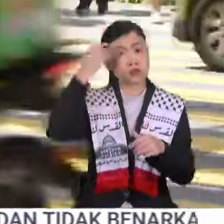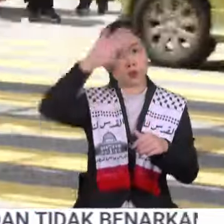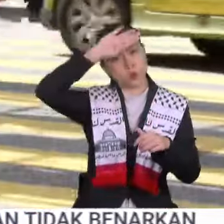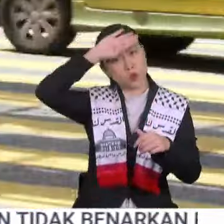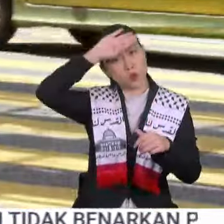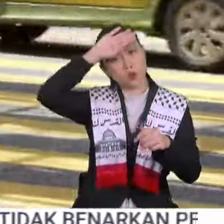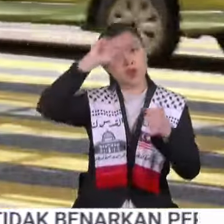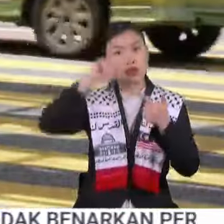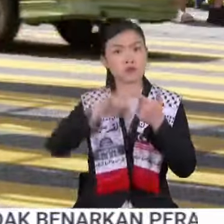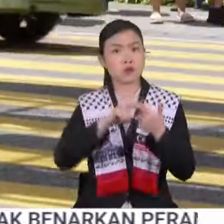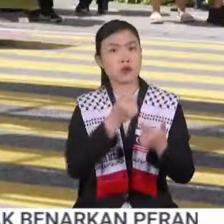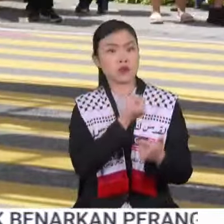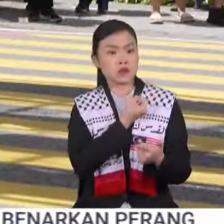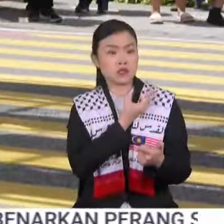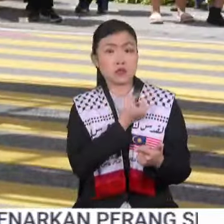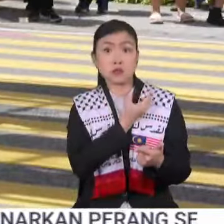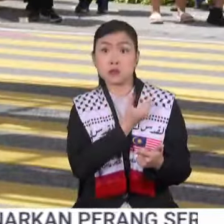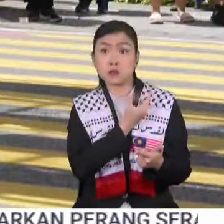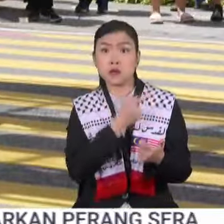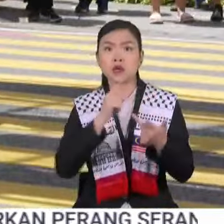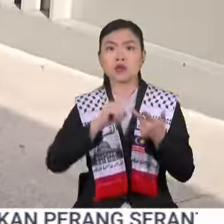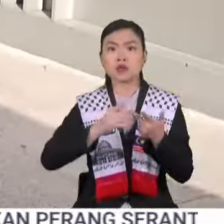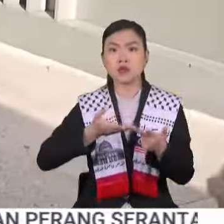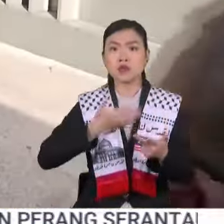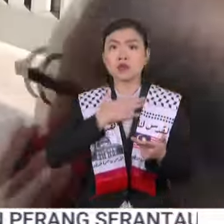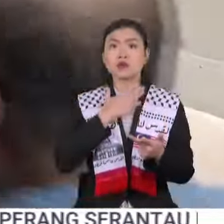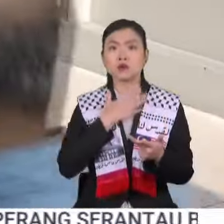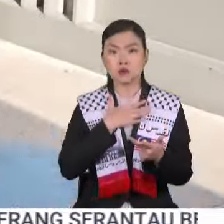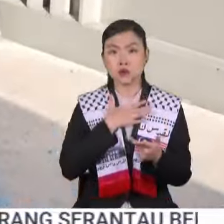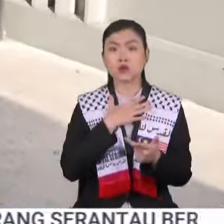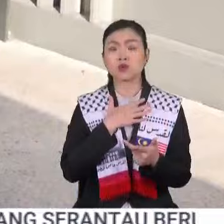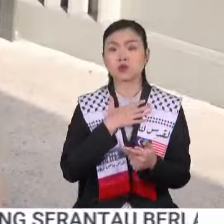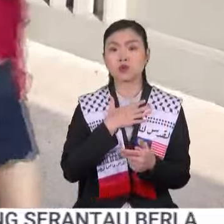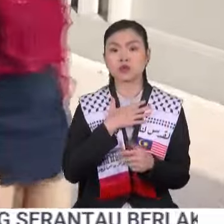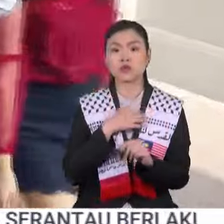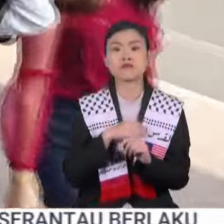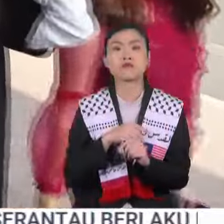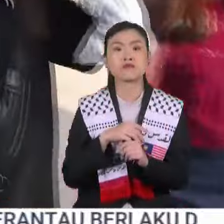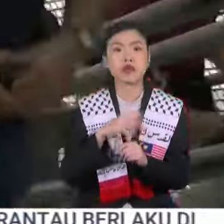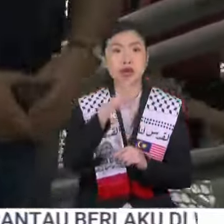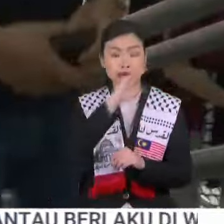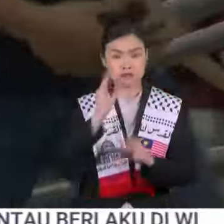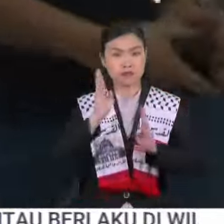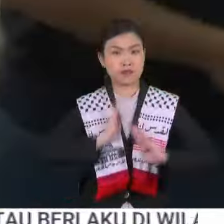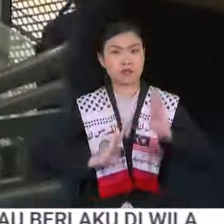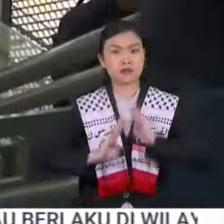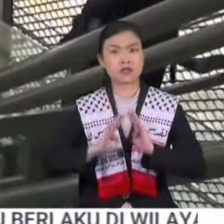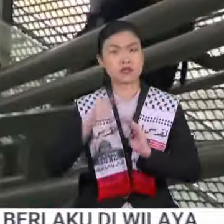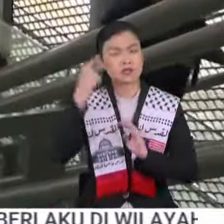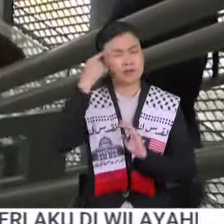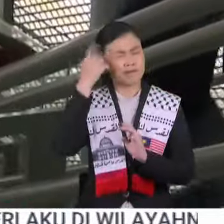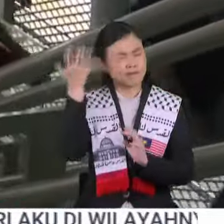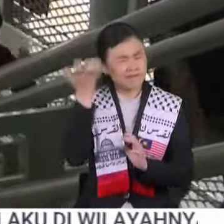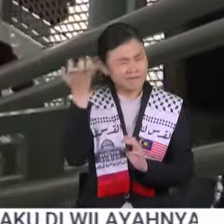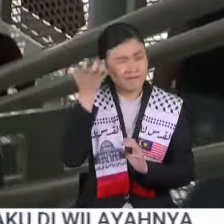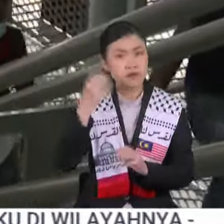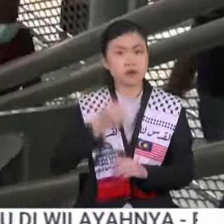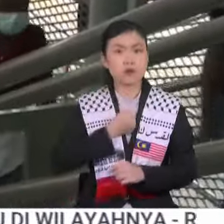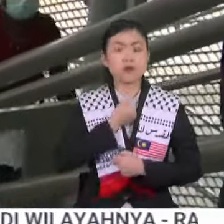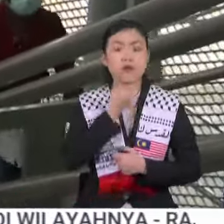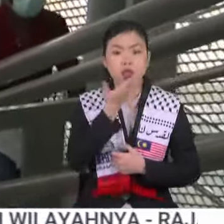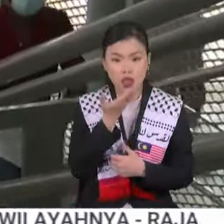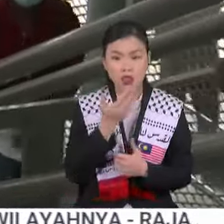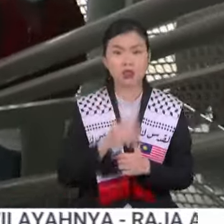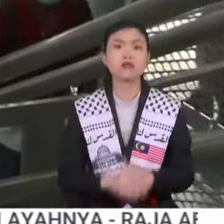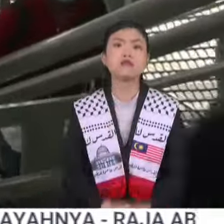nadi, tidak sedarkan diri, perubahan tahap mental dan tingkah laku. Selain sakit kepala teruk dan loya dan juga